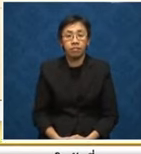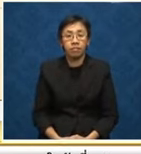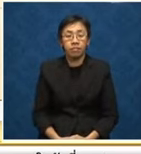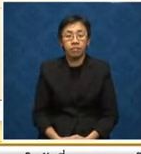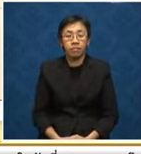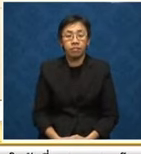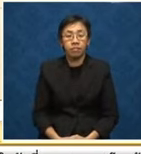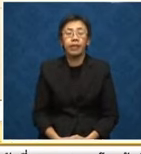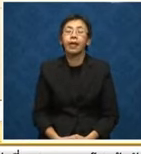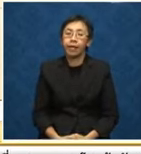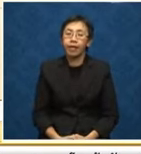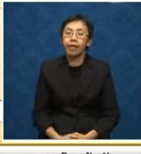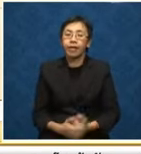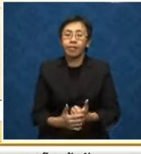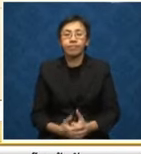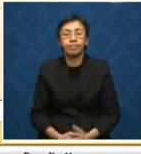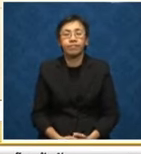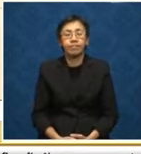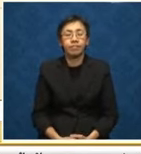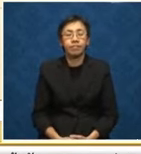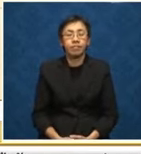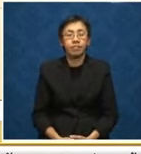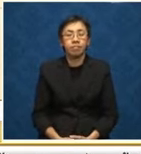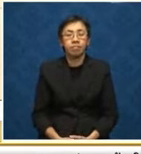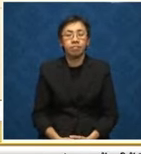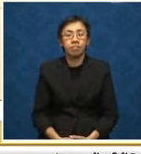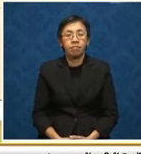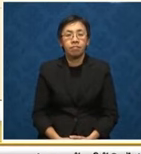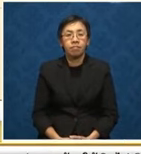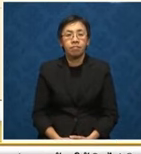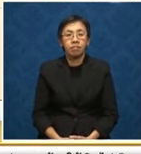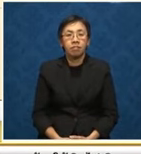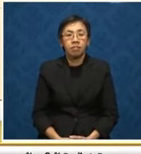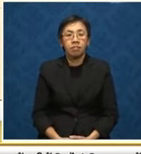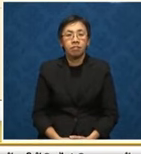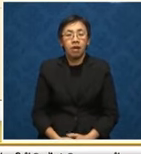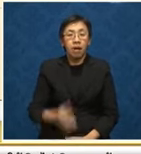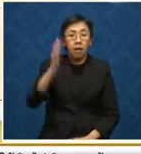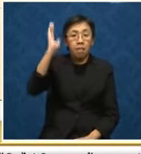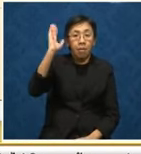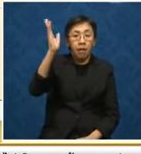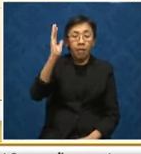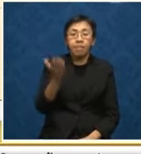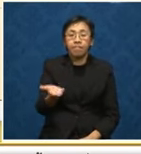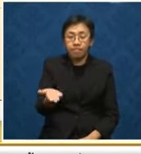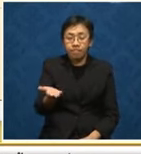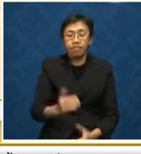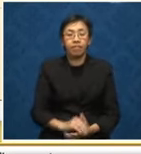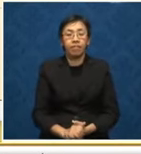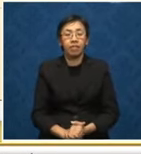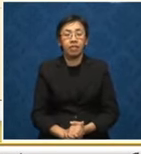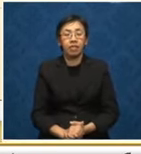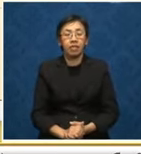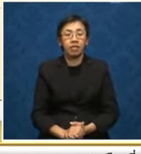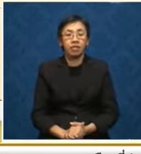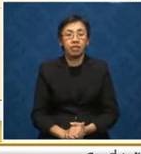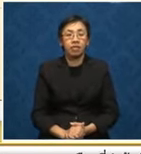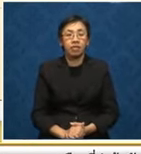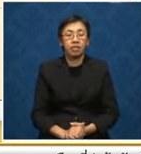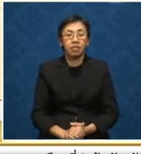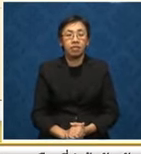ครับมีผู้ขอจะอภิปรายนะครับเชิญท่านรัชมันโรมก่อน